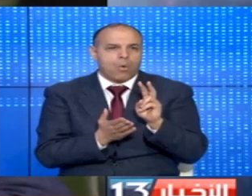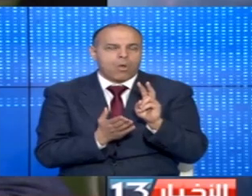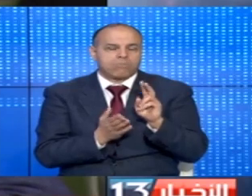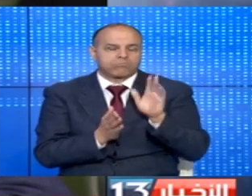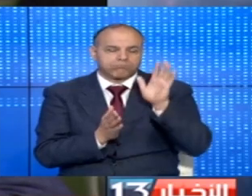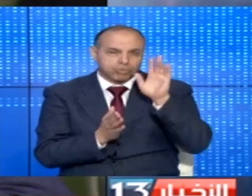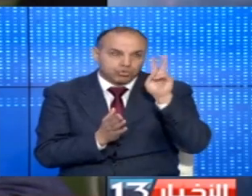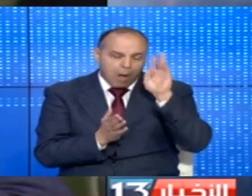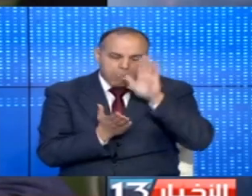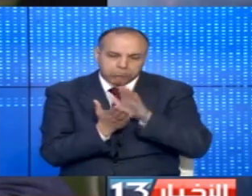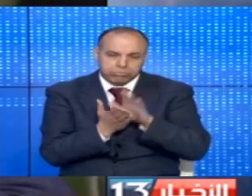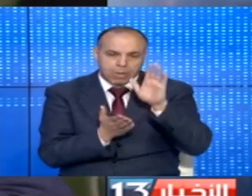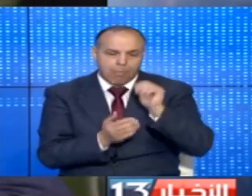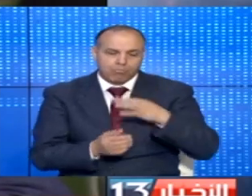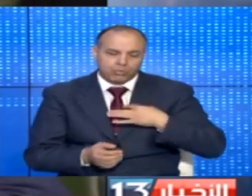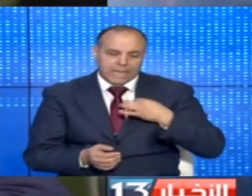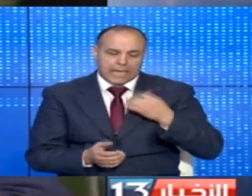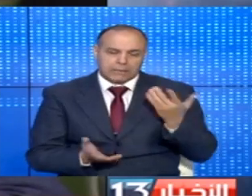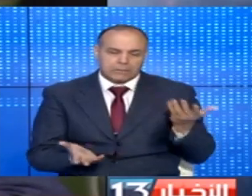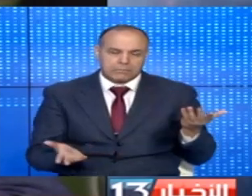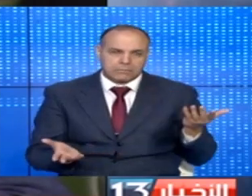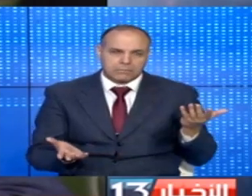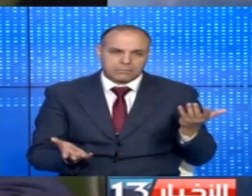على انكم مستقلون